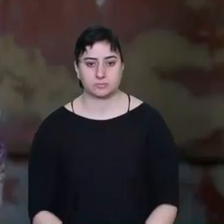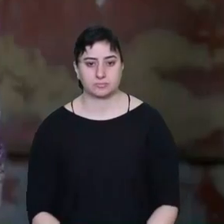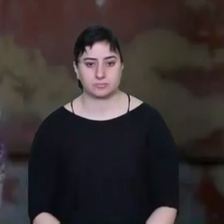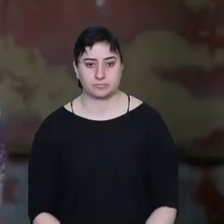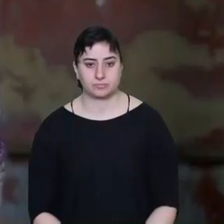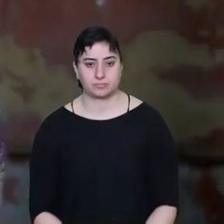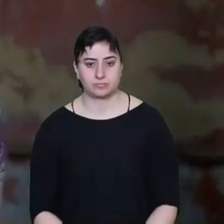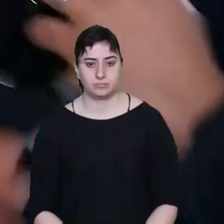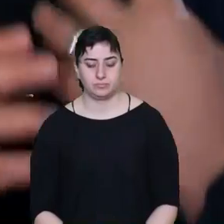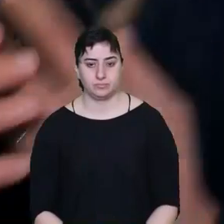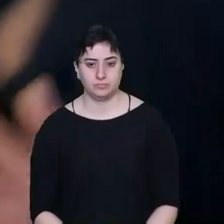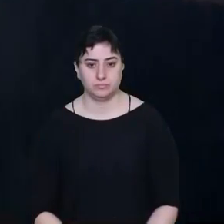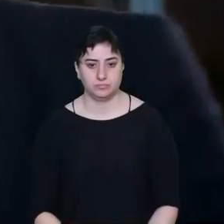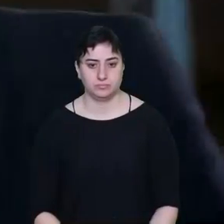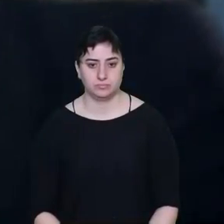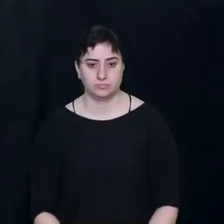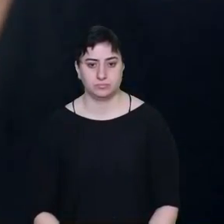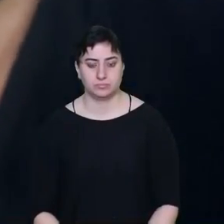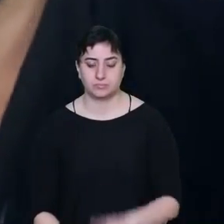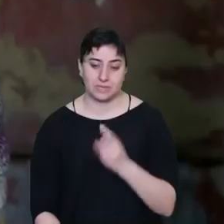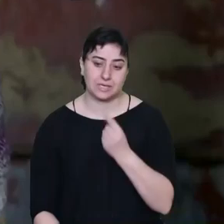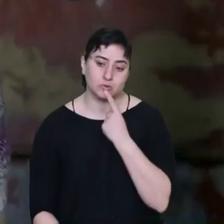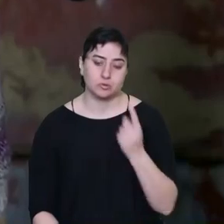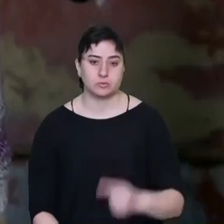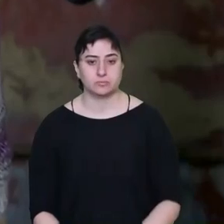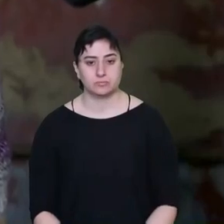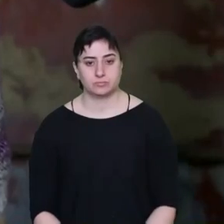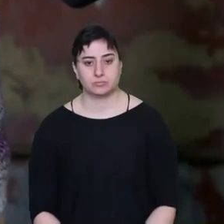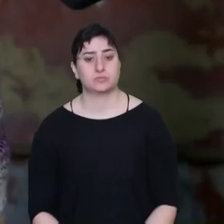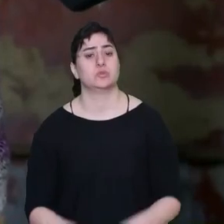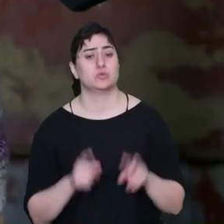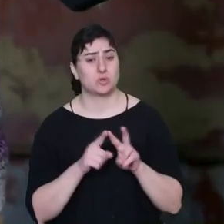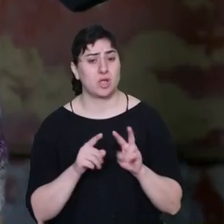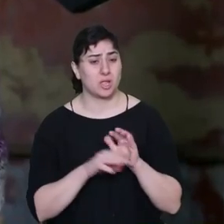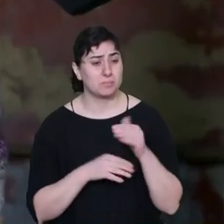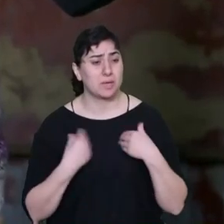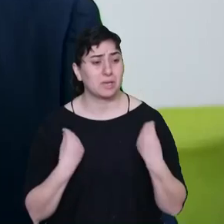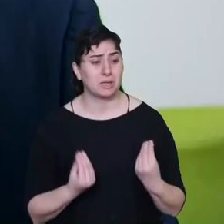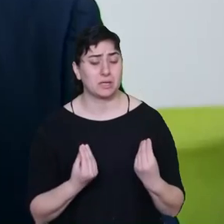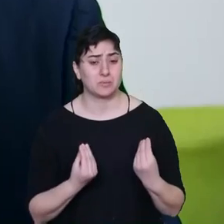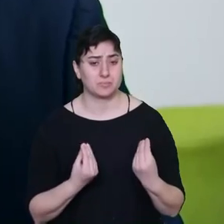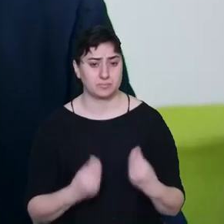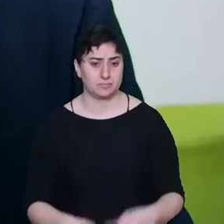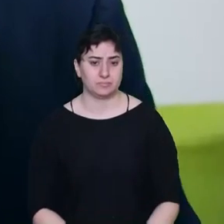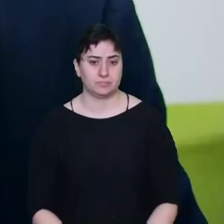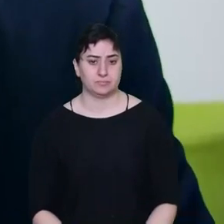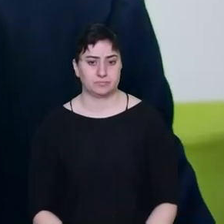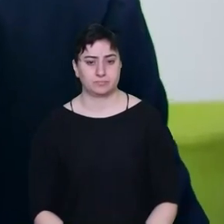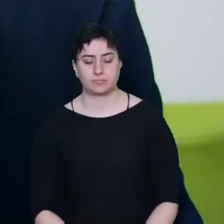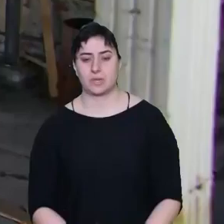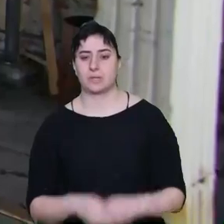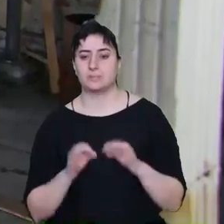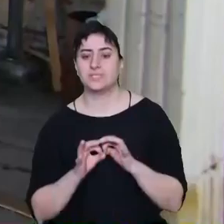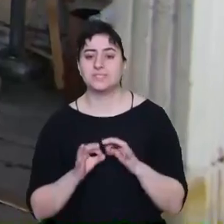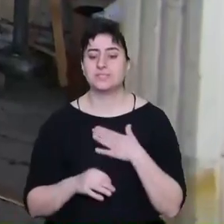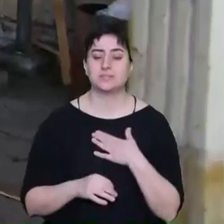arasından geçen bezi aşağı indirdi. İyi olduğunu söyle. Nurhan, hayatım, ben iyiyim. Biricik.